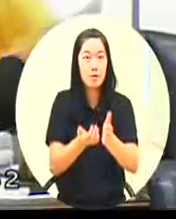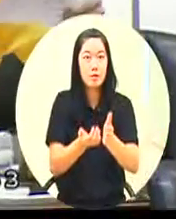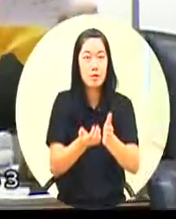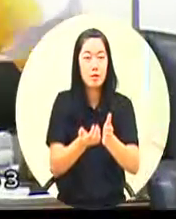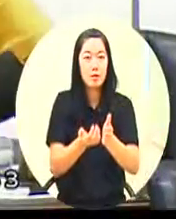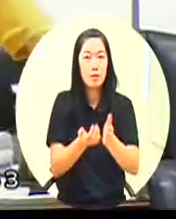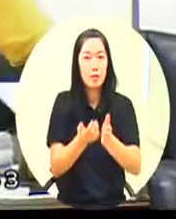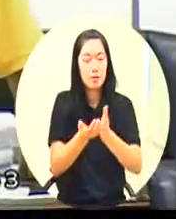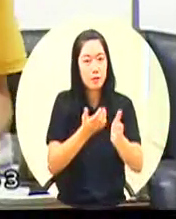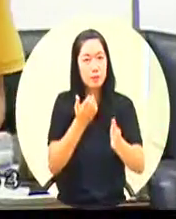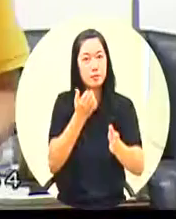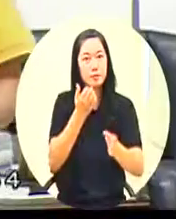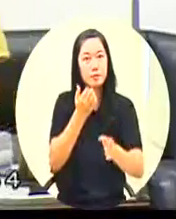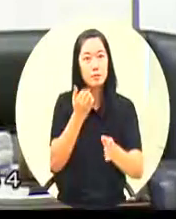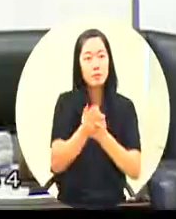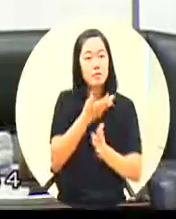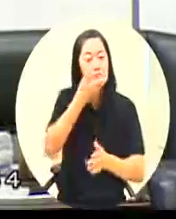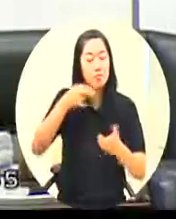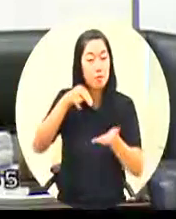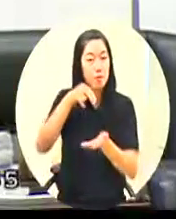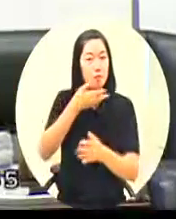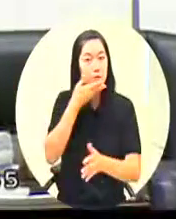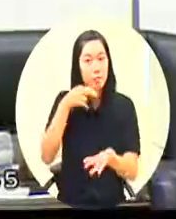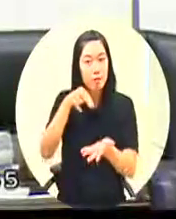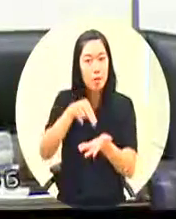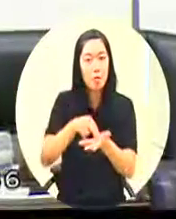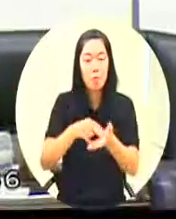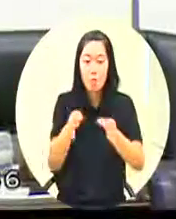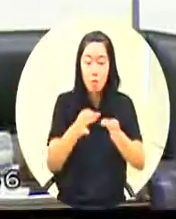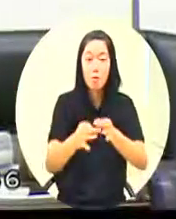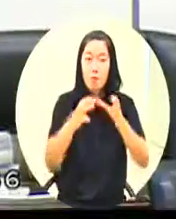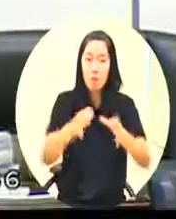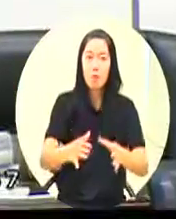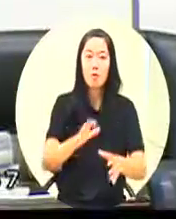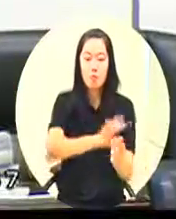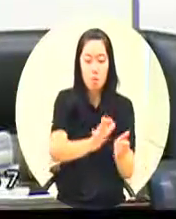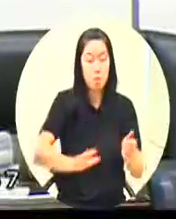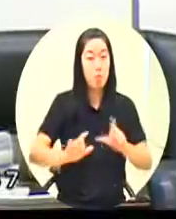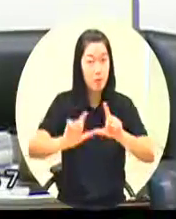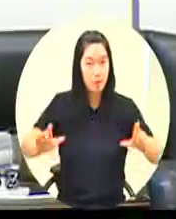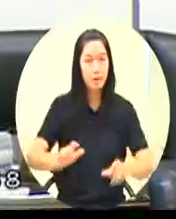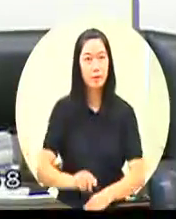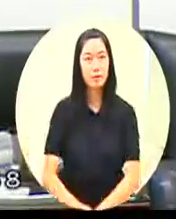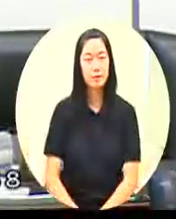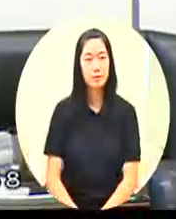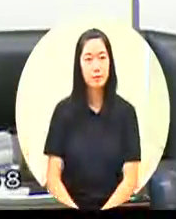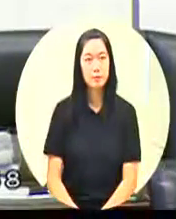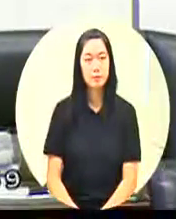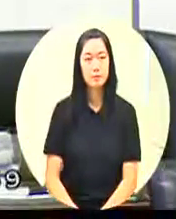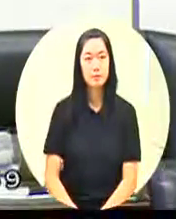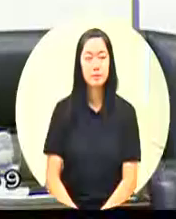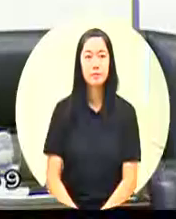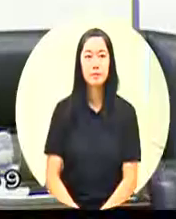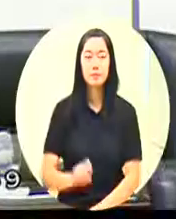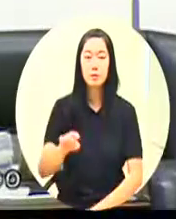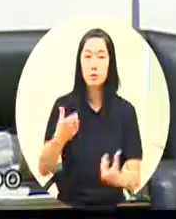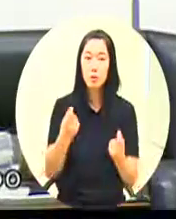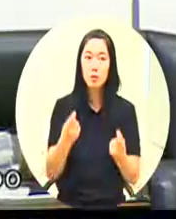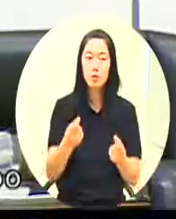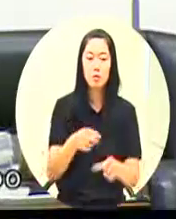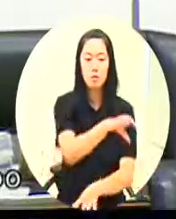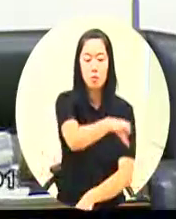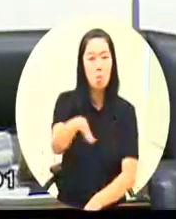私人经营的，一定会产生某种程度的影响。你可以从第五年级，而且有一些空间可能